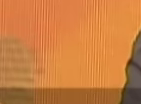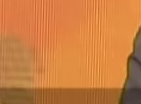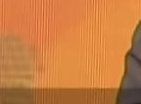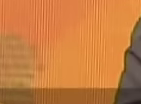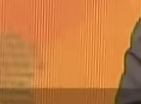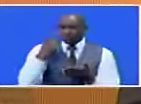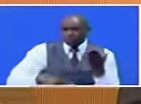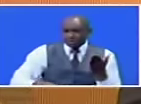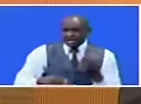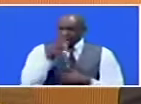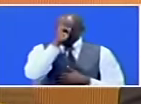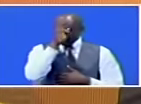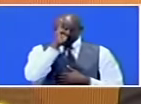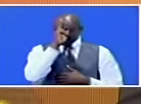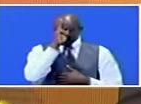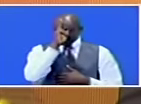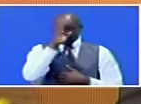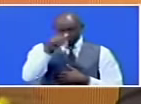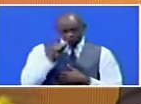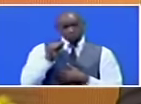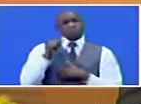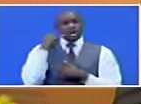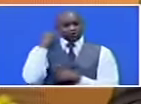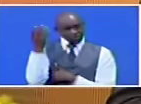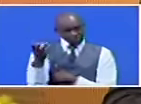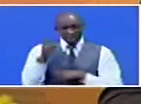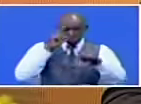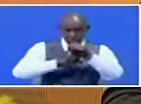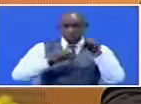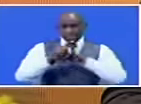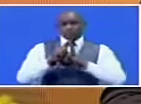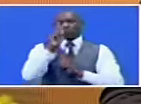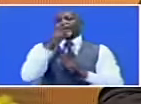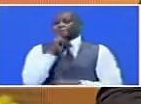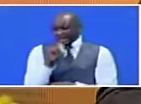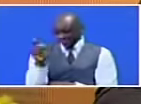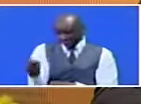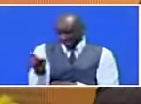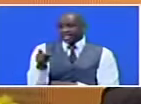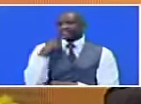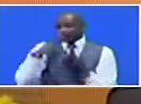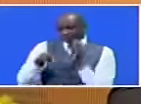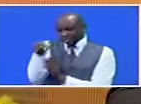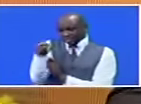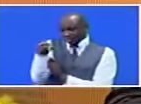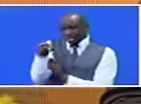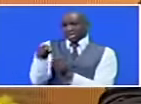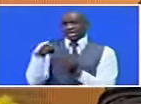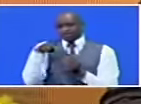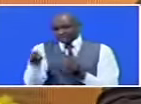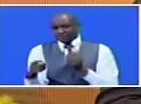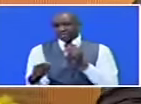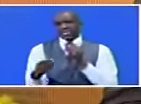ambako polisi wa mji wa Nakuru wamemtia mbaroni mwanaume mmoja ambaye amedaiwa kuwashawishi